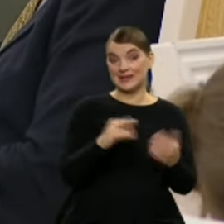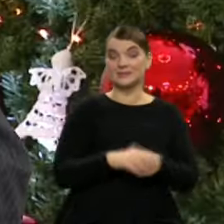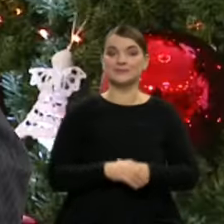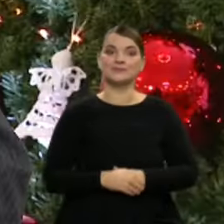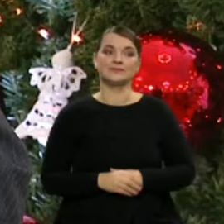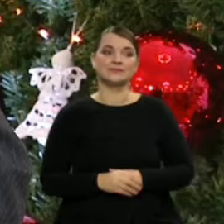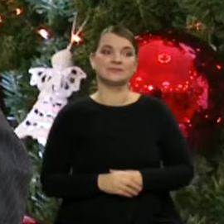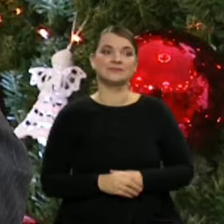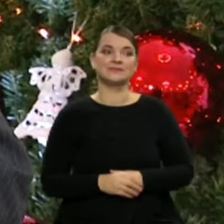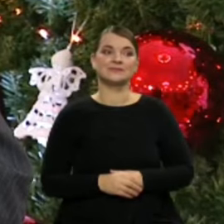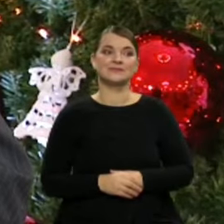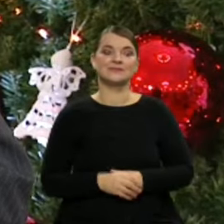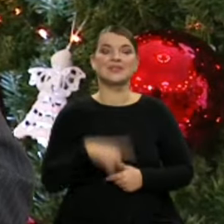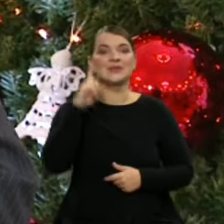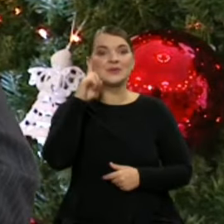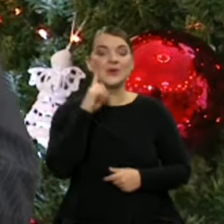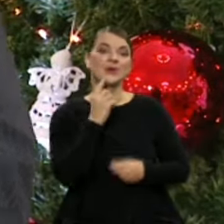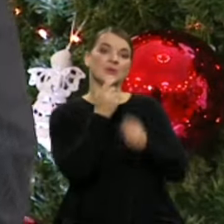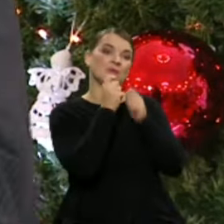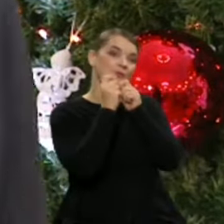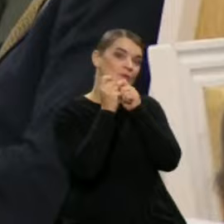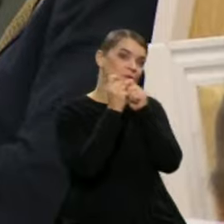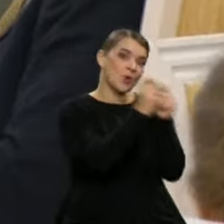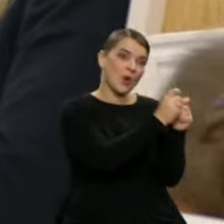Virgutį įteikti gėlių puokštę.